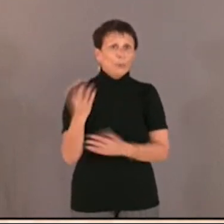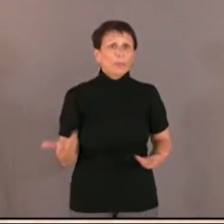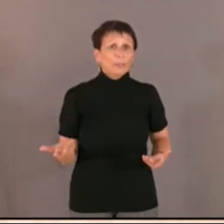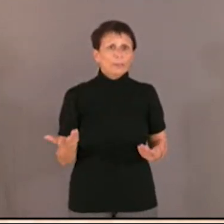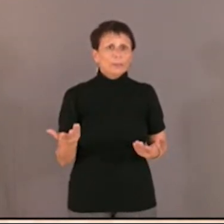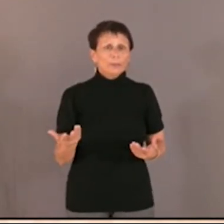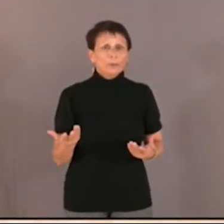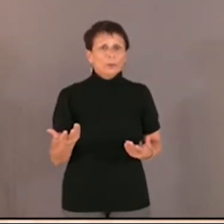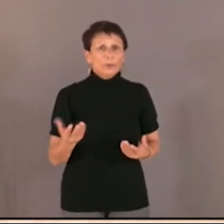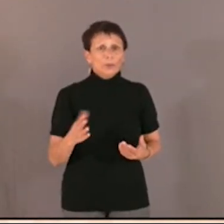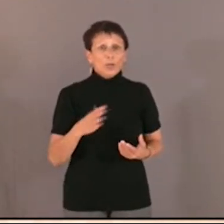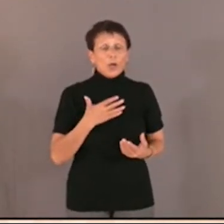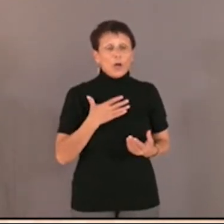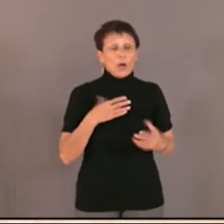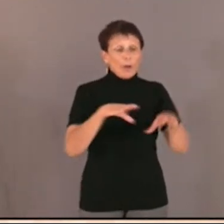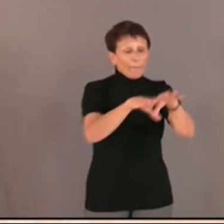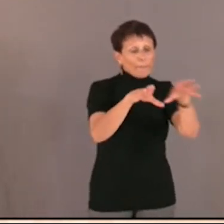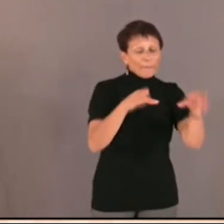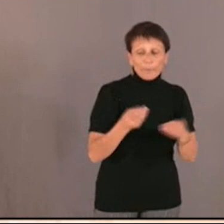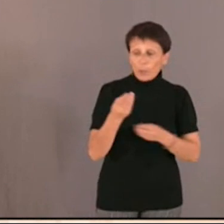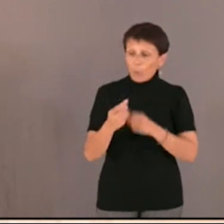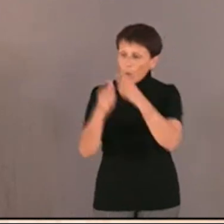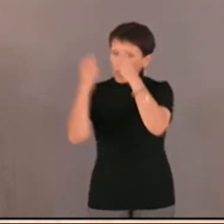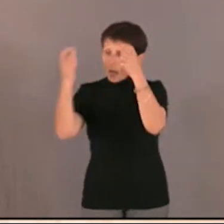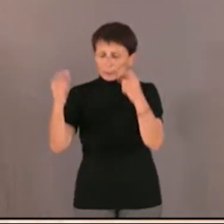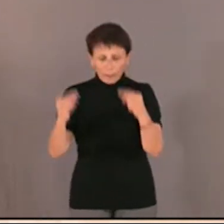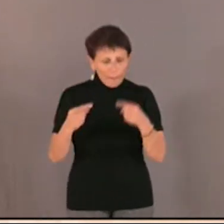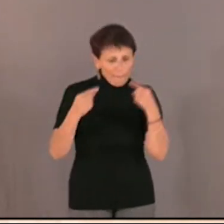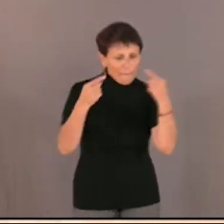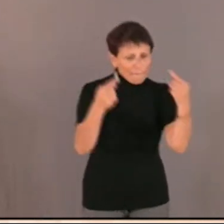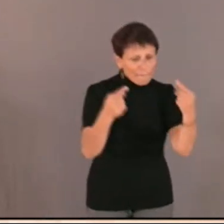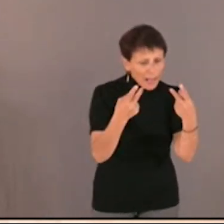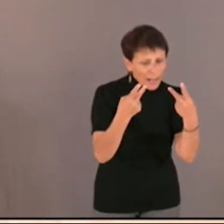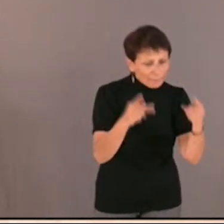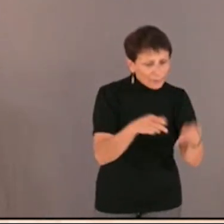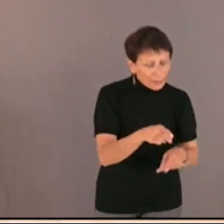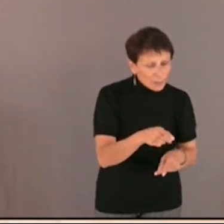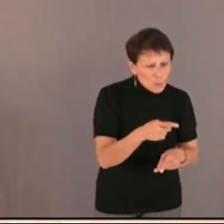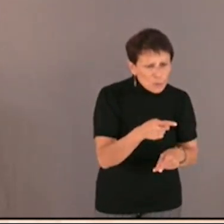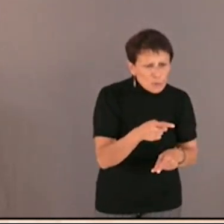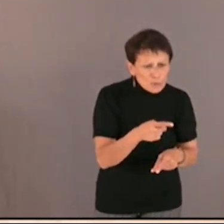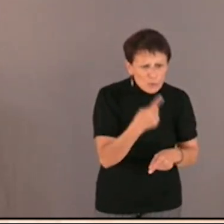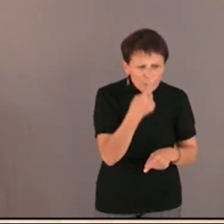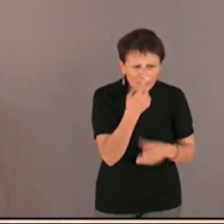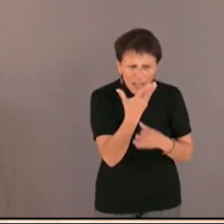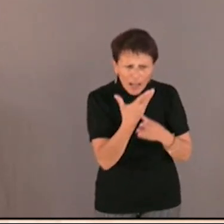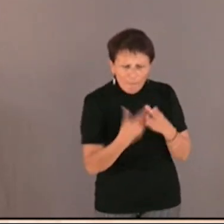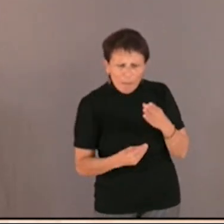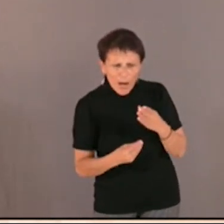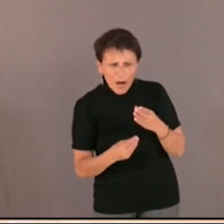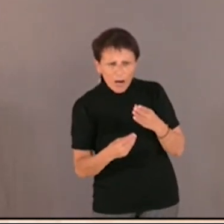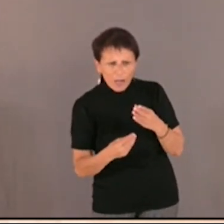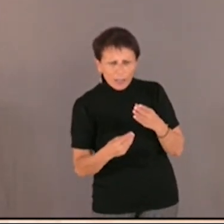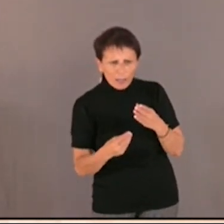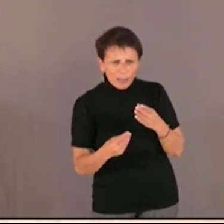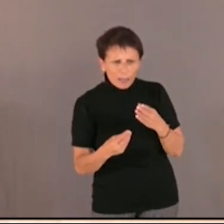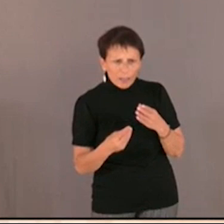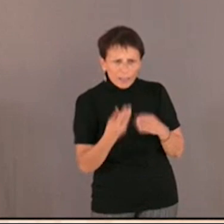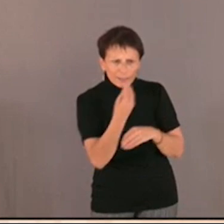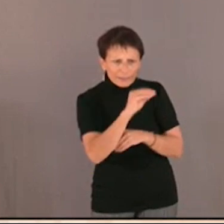une famille ou un entrepreneur, on ne s'installe pas dans une ville où l'on est, j'allais dire, racketté de